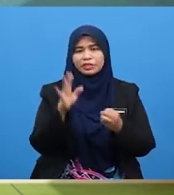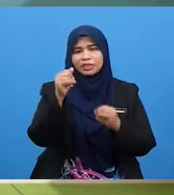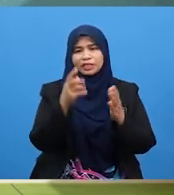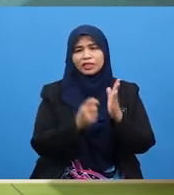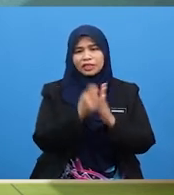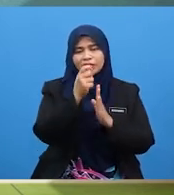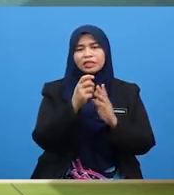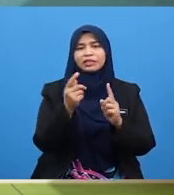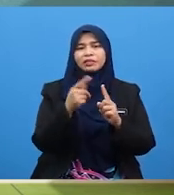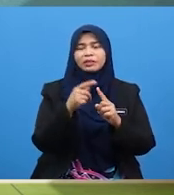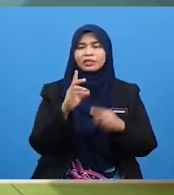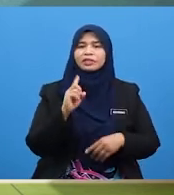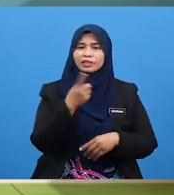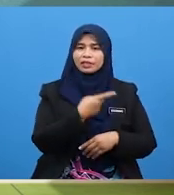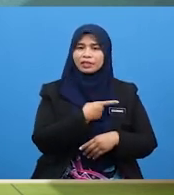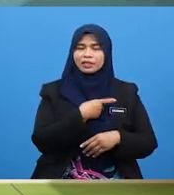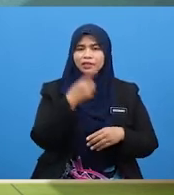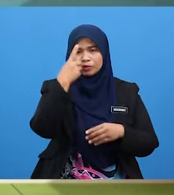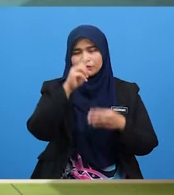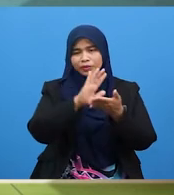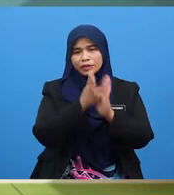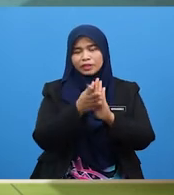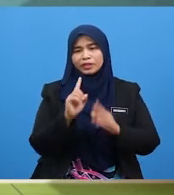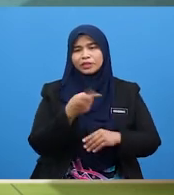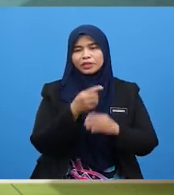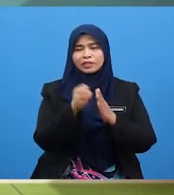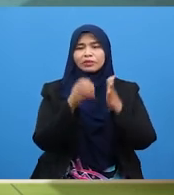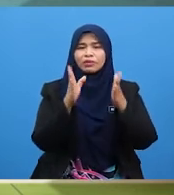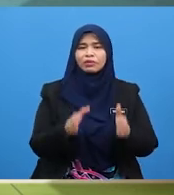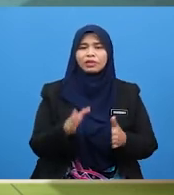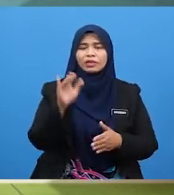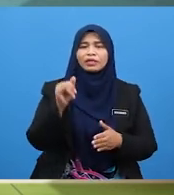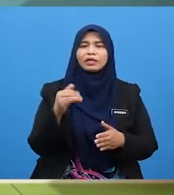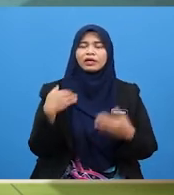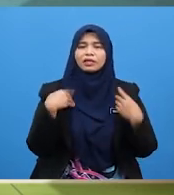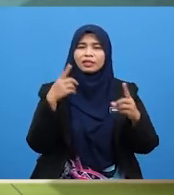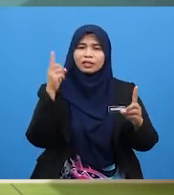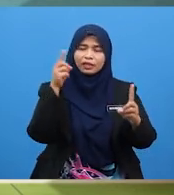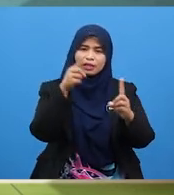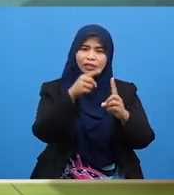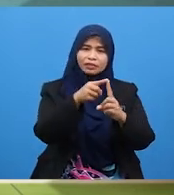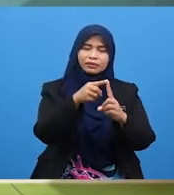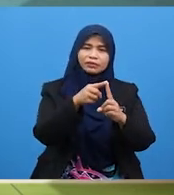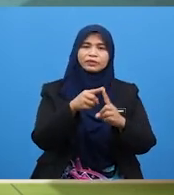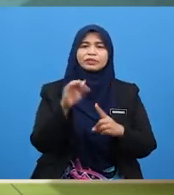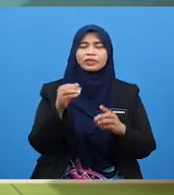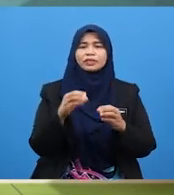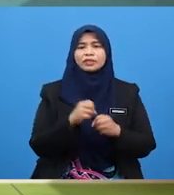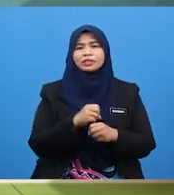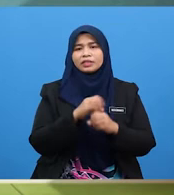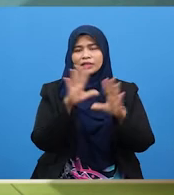yang tinggi kepada kita, menjadikan kita seorang yang mempunyai hala tuju kehidupan yang